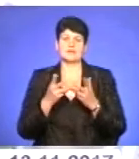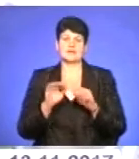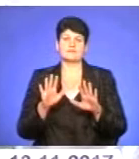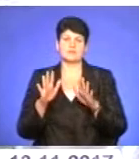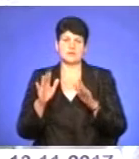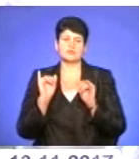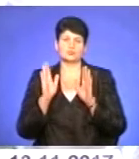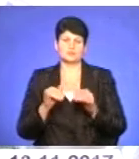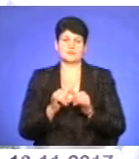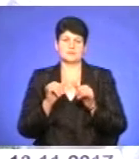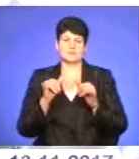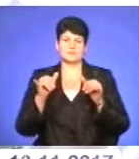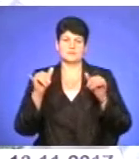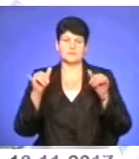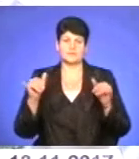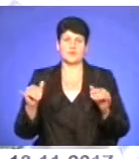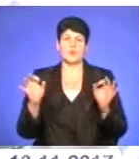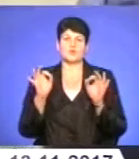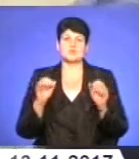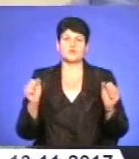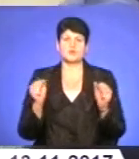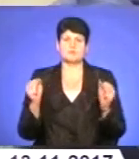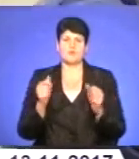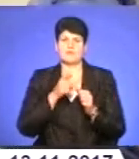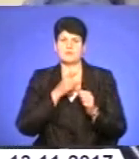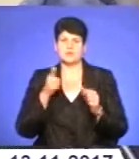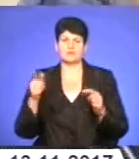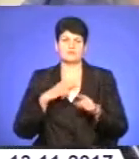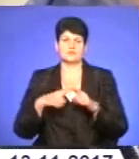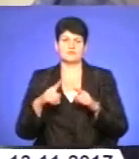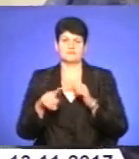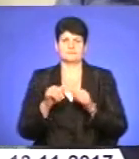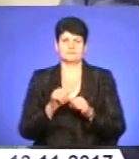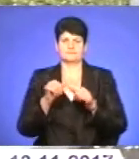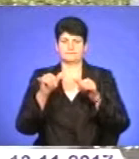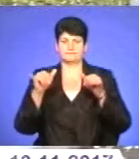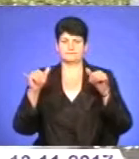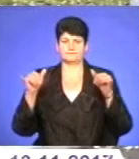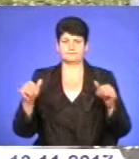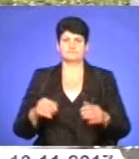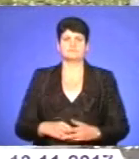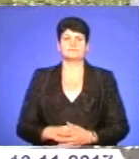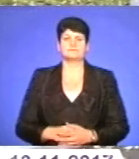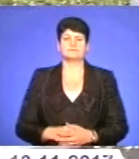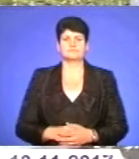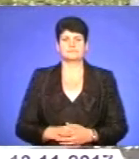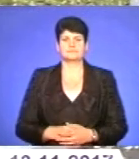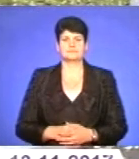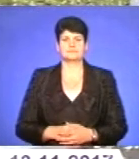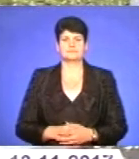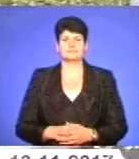кір буде збільшуватися, адже в осінньо-зимовий період вірус поширюється найактивніше. Марта Журавель, Андрій Бодак, Вісті ТТБ.